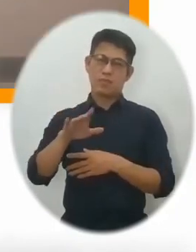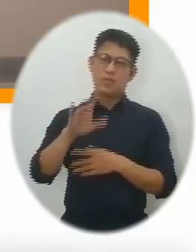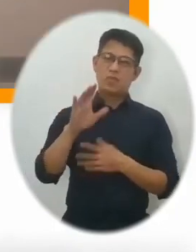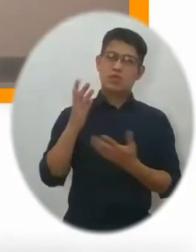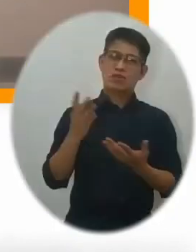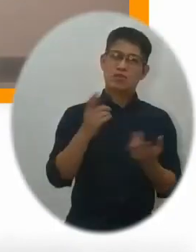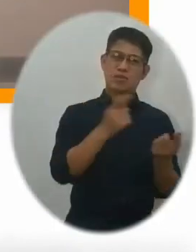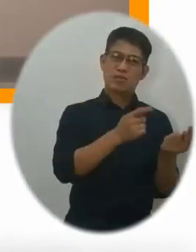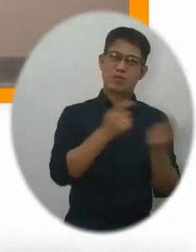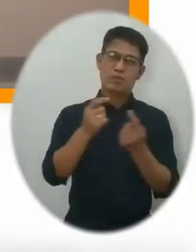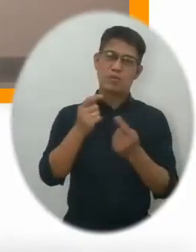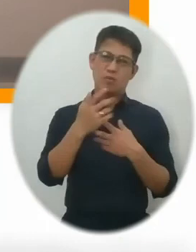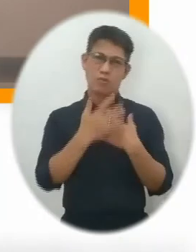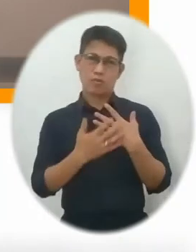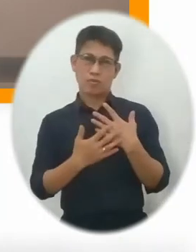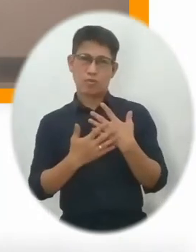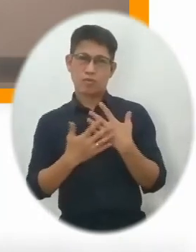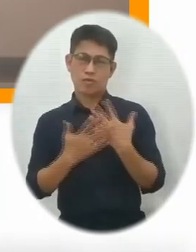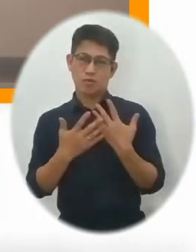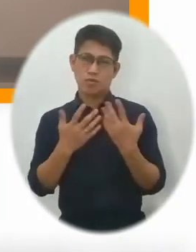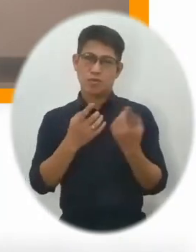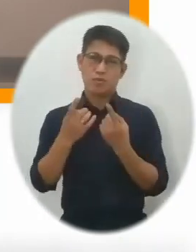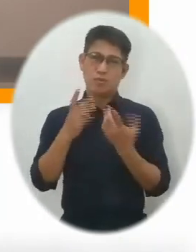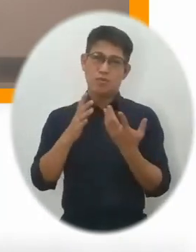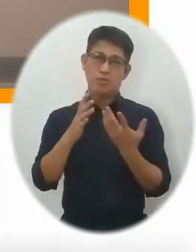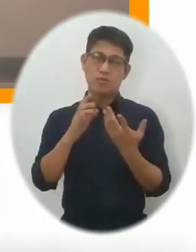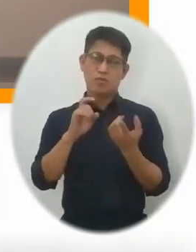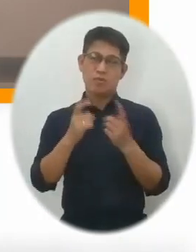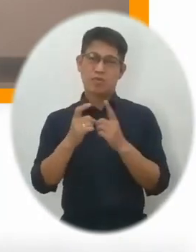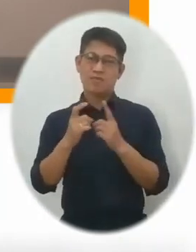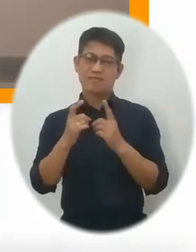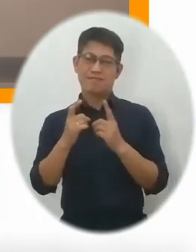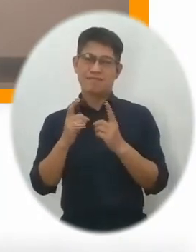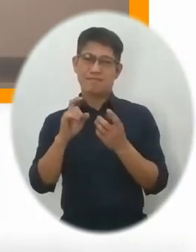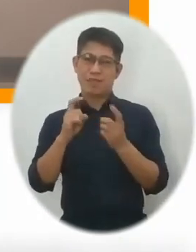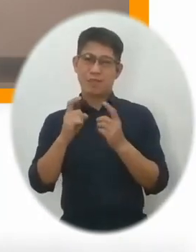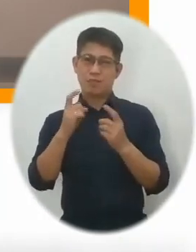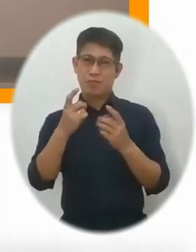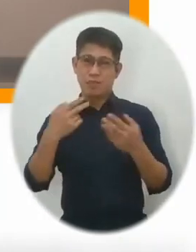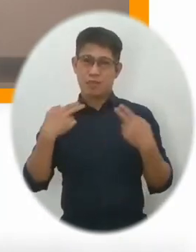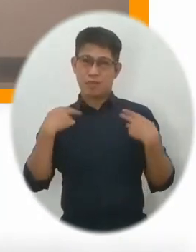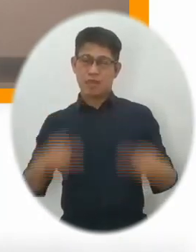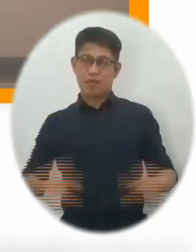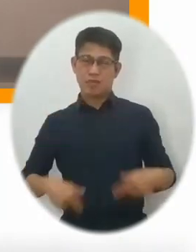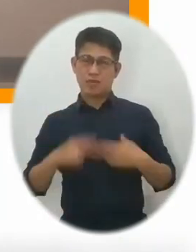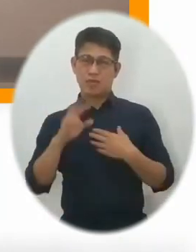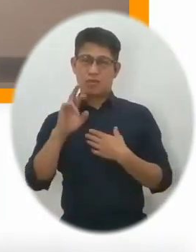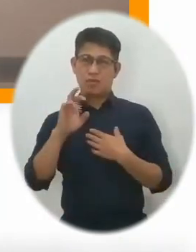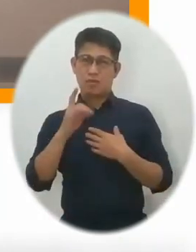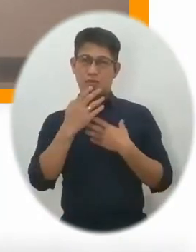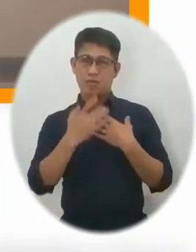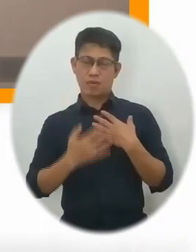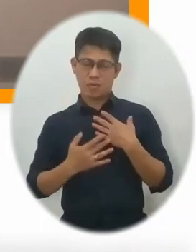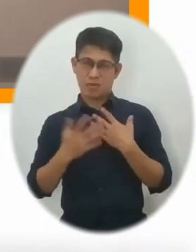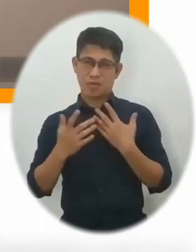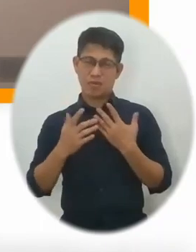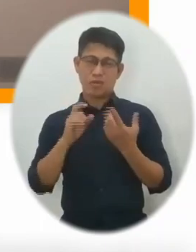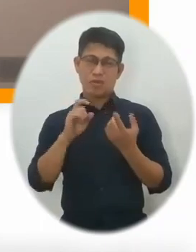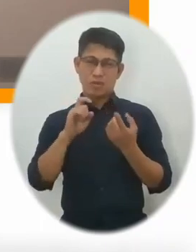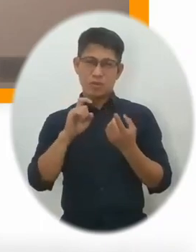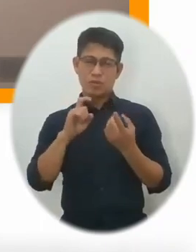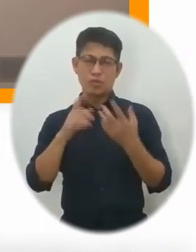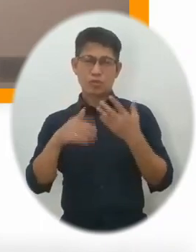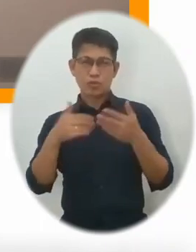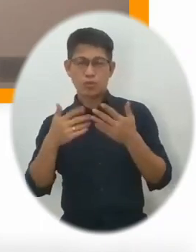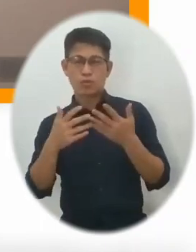bata. Ang mga pagsali ng dugo ay naghahatid ng malusog na hemoglobin at pulang dugo sa katawan,